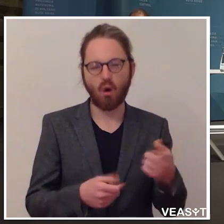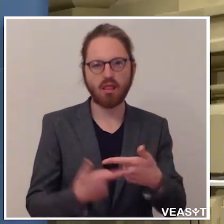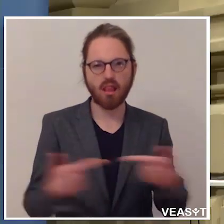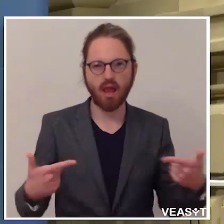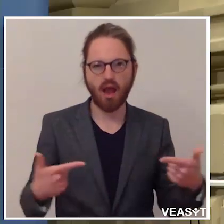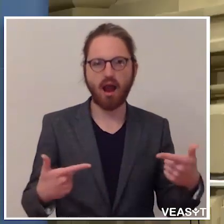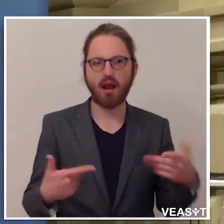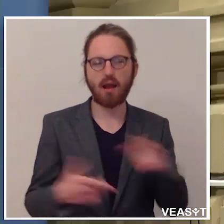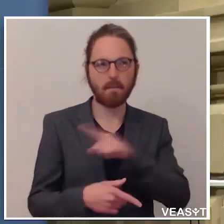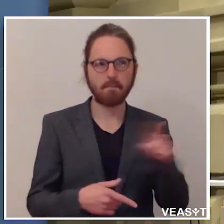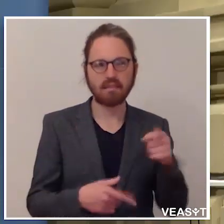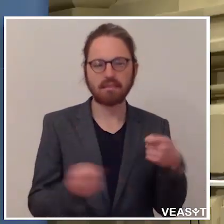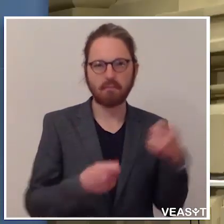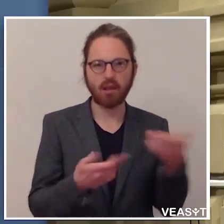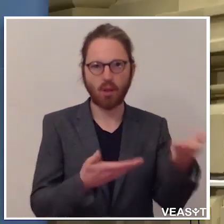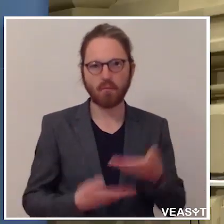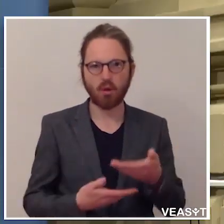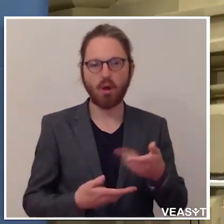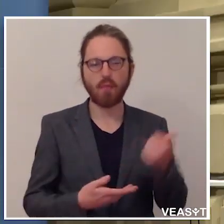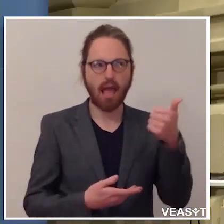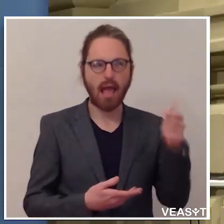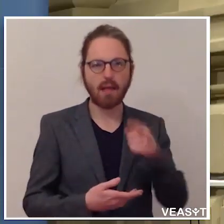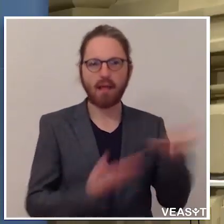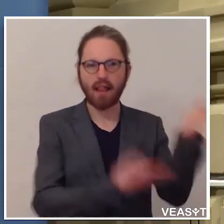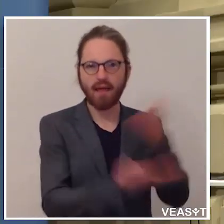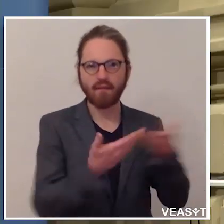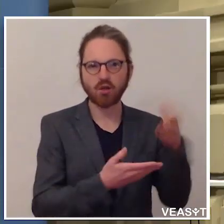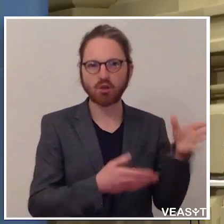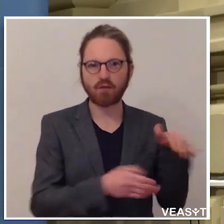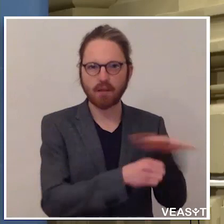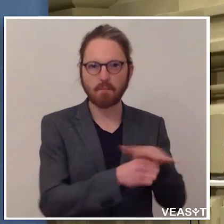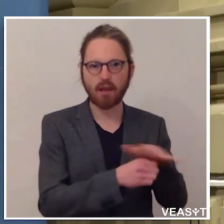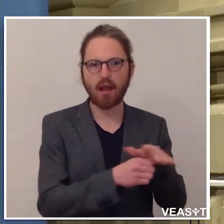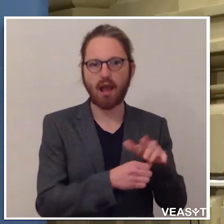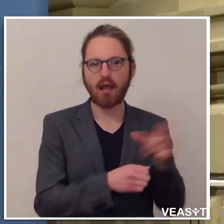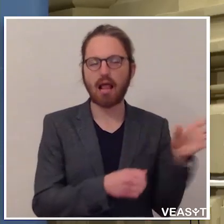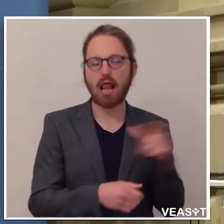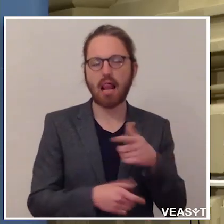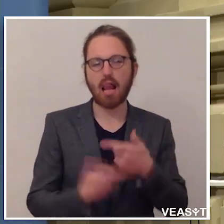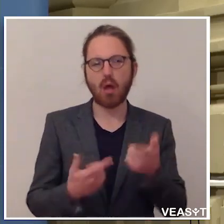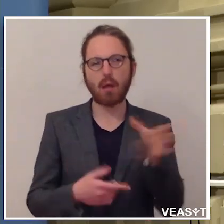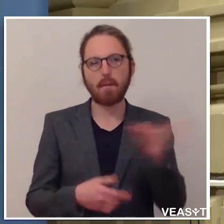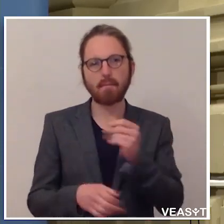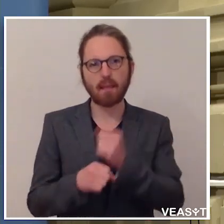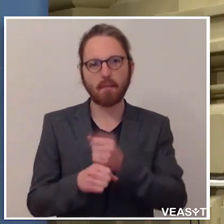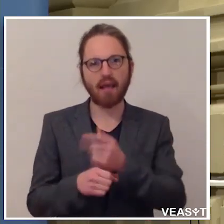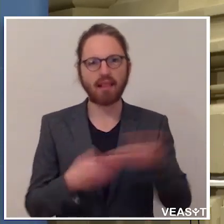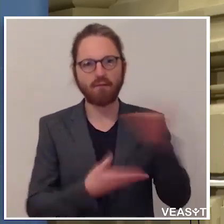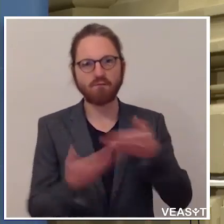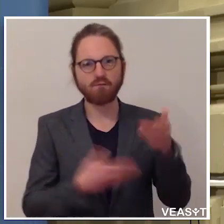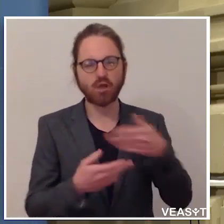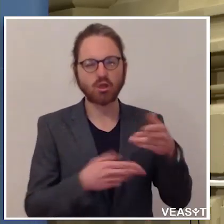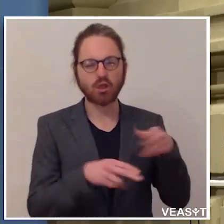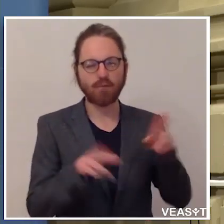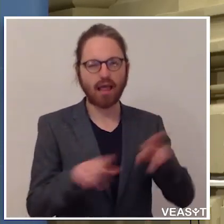ankommen. Einmal im Wirtschaftsbereich, laut Mitarbeitern des Wirtschaftsressorts ist die Auszahlung des